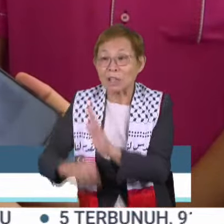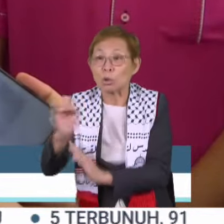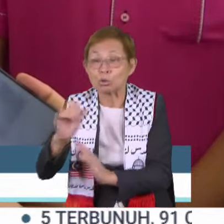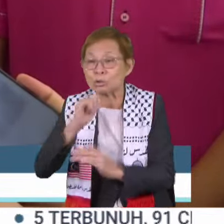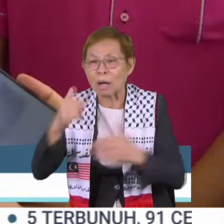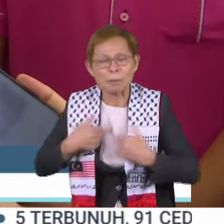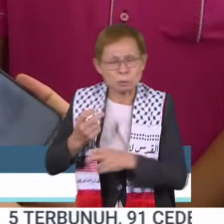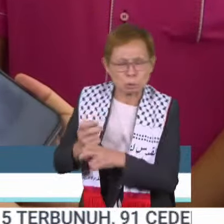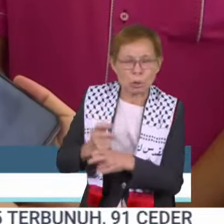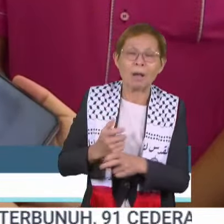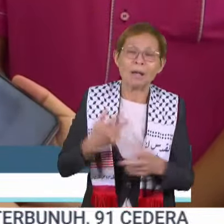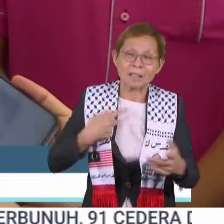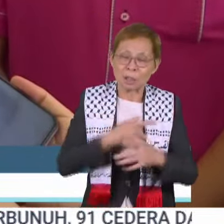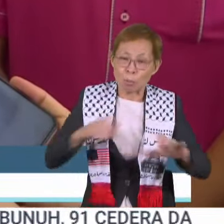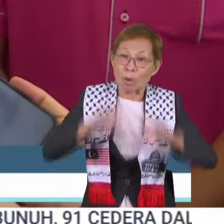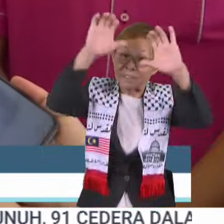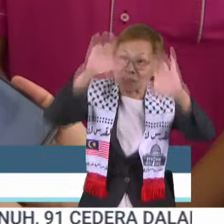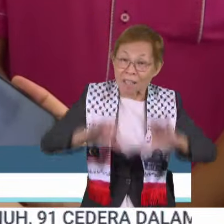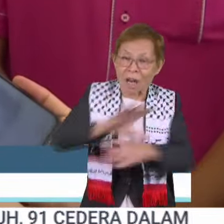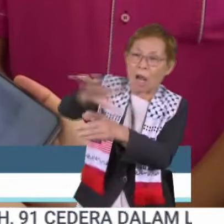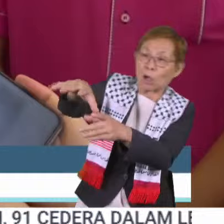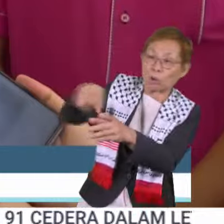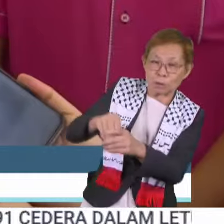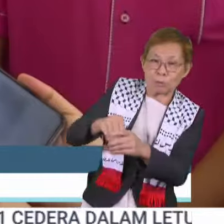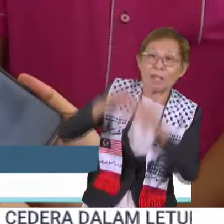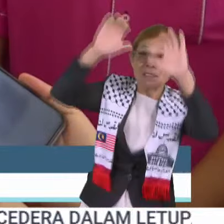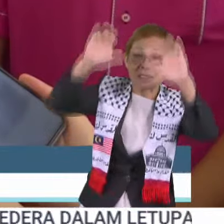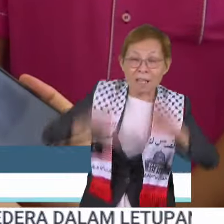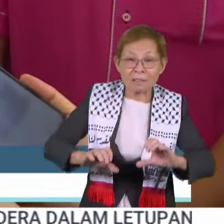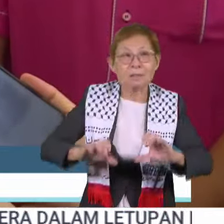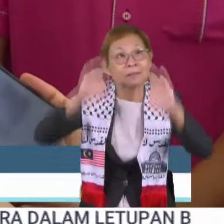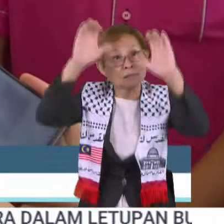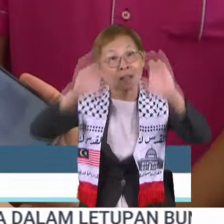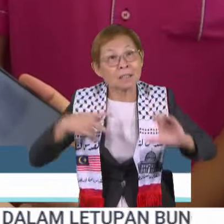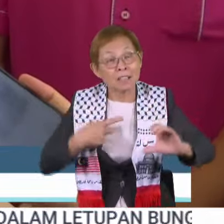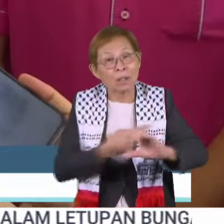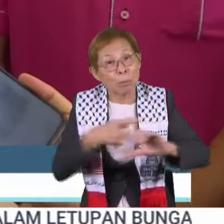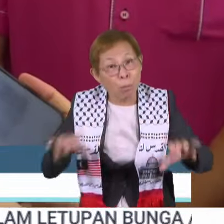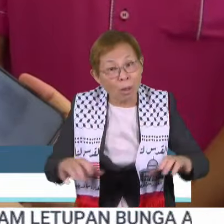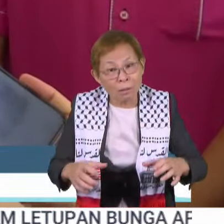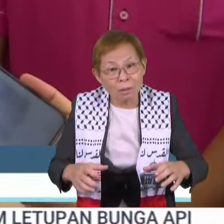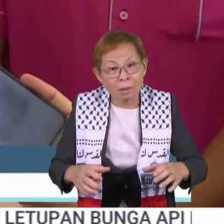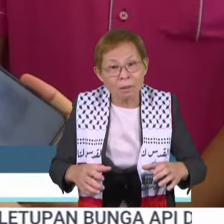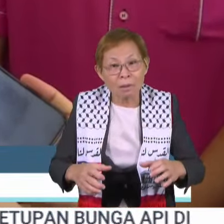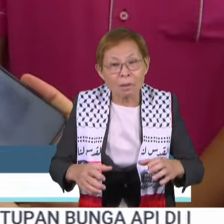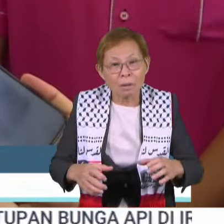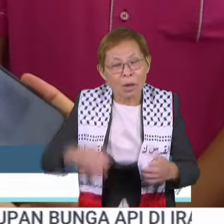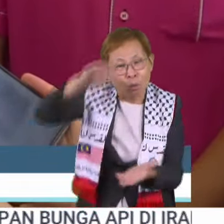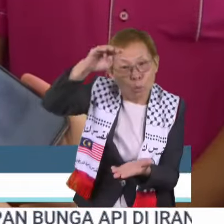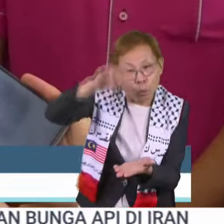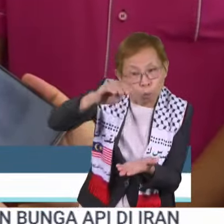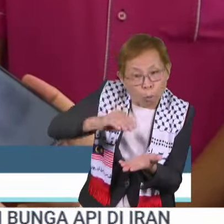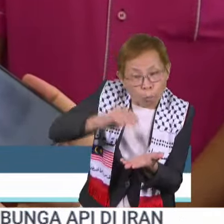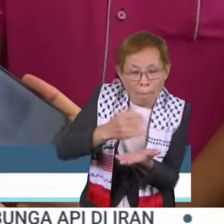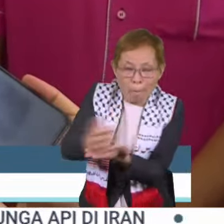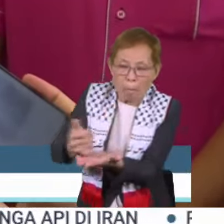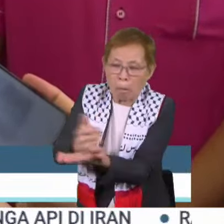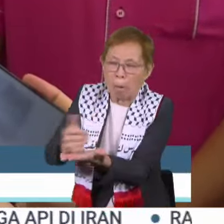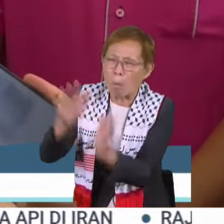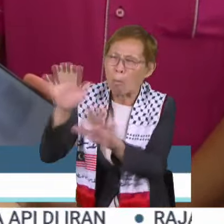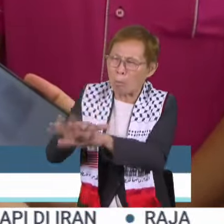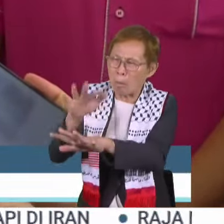kata inklusif dan juga apa ni pendekatan yang lebih orang kata mengurangkan sebenarnya